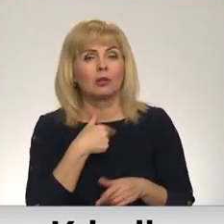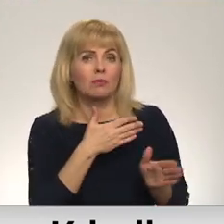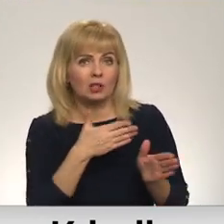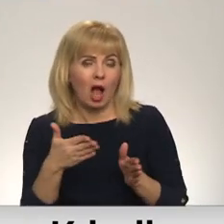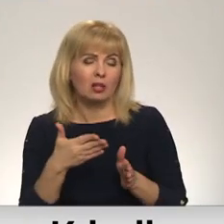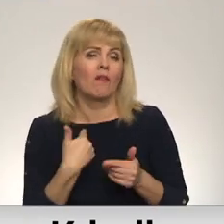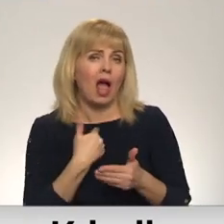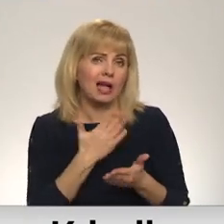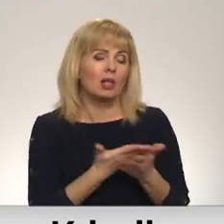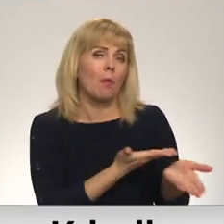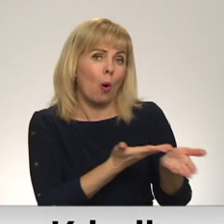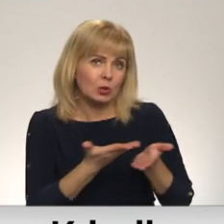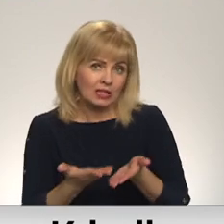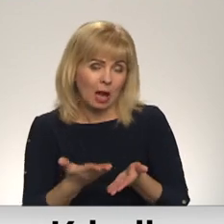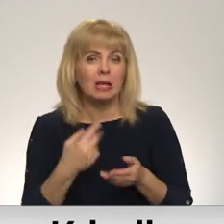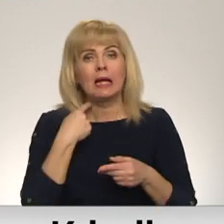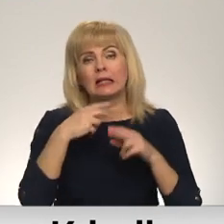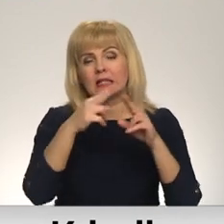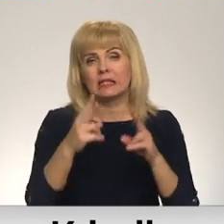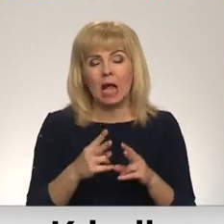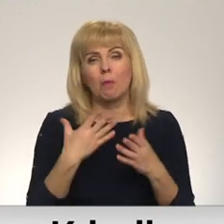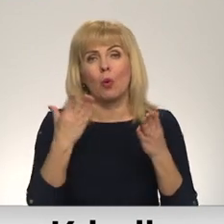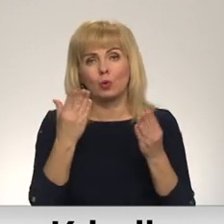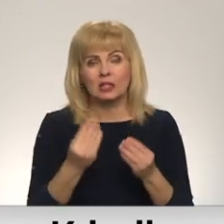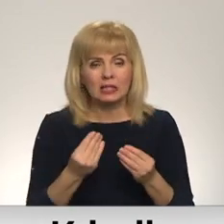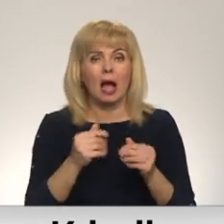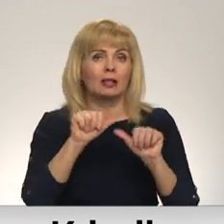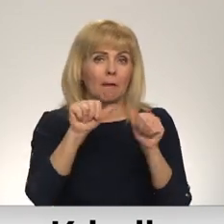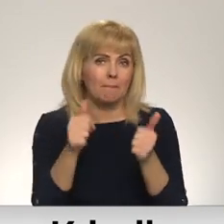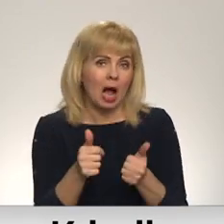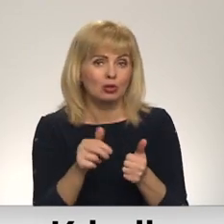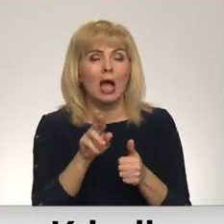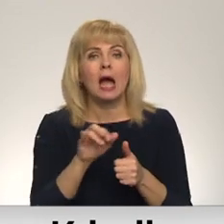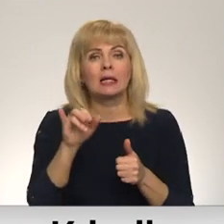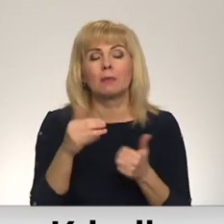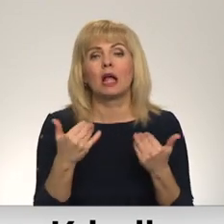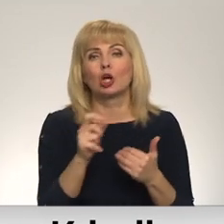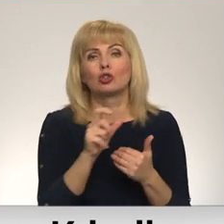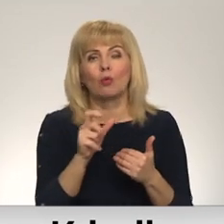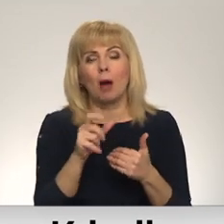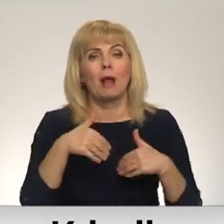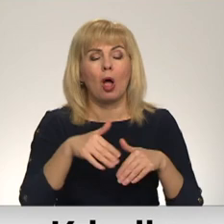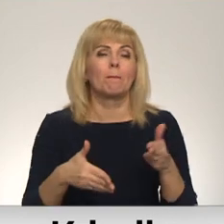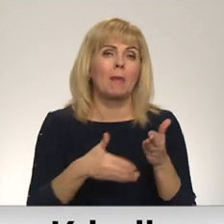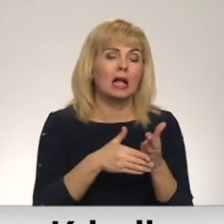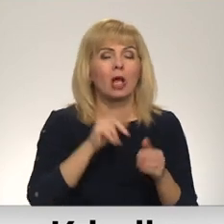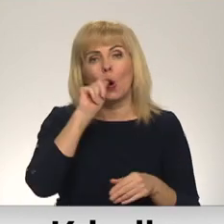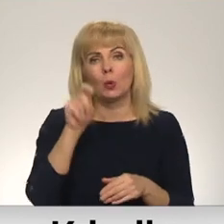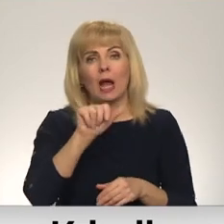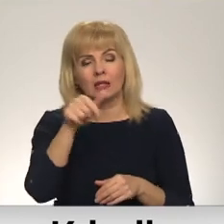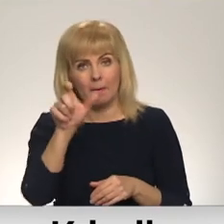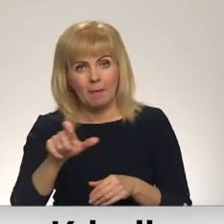viņus uzņemt. Rīgas starptautiskā laikmetīgās mākslas biennāle Riboka šobrīd pieņēmusi lēmumu palīdzēt Ukraiņu māksliniekiem